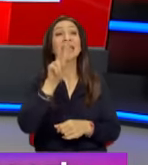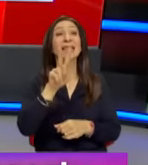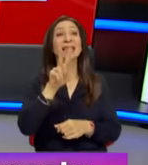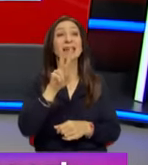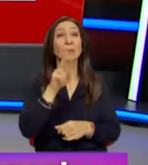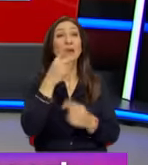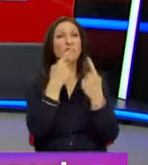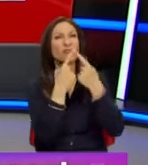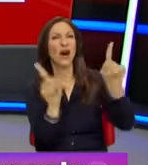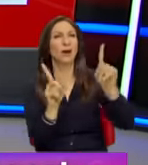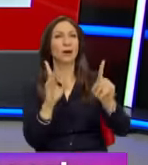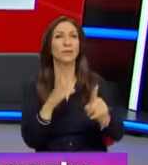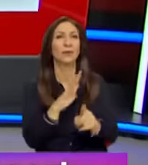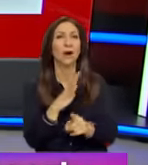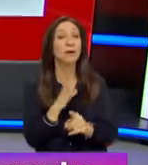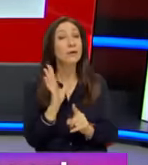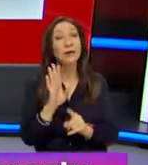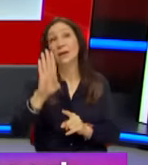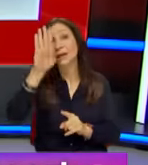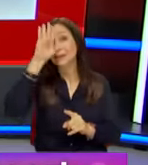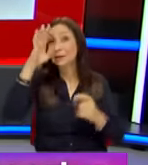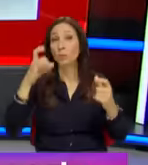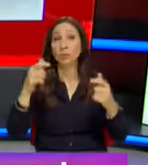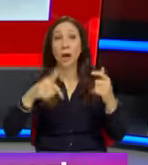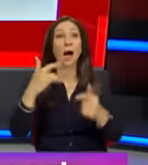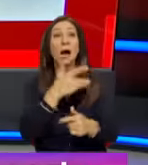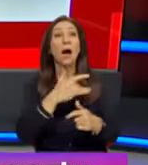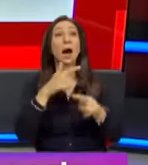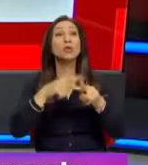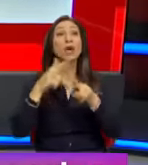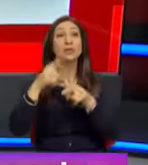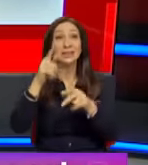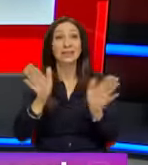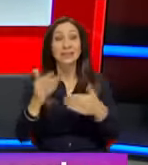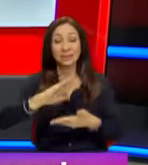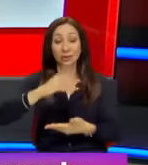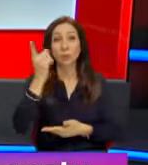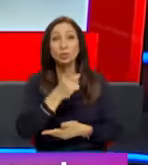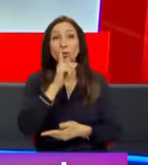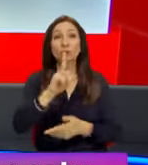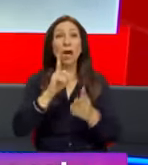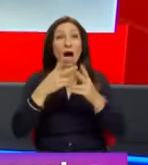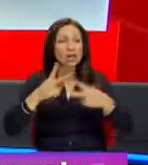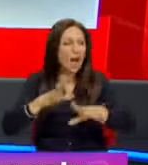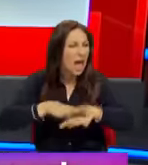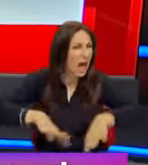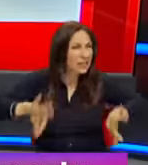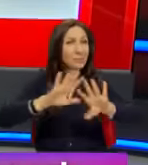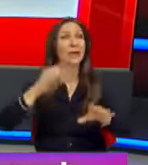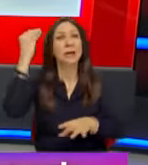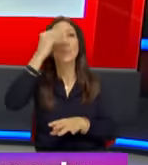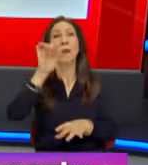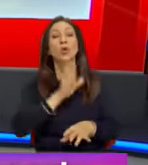%12'lik bir farktan söz ediyoruz. İstanbul'da Anadolu Ajansı sandıkların %100'ünü açtığında Ekrem